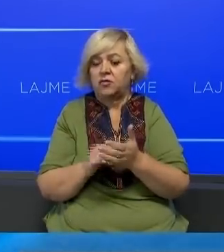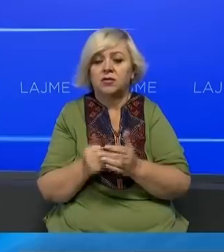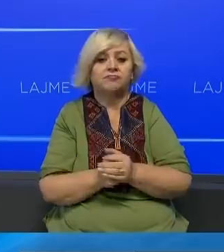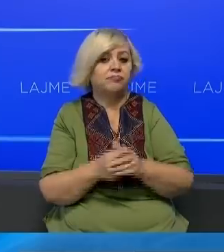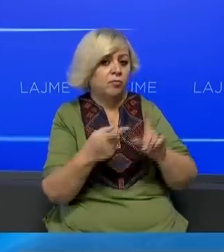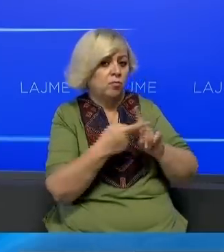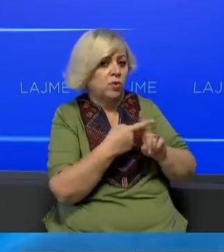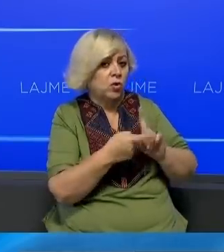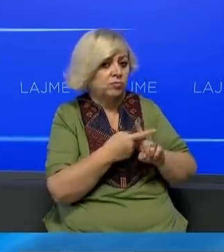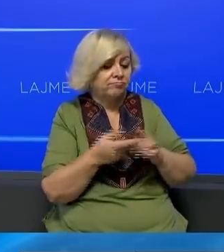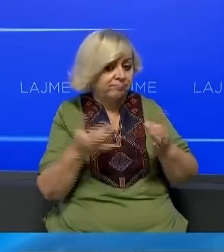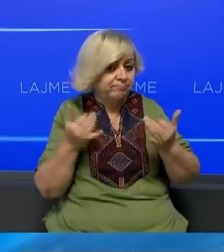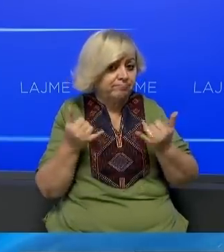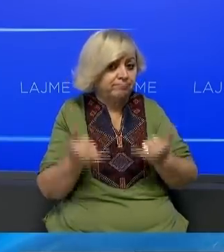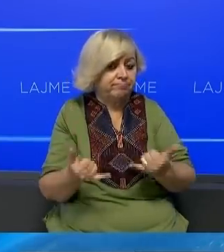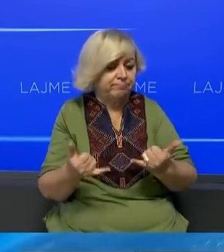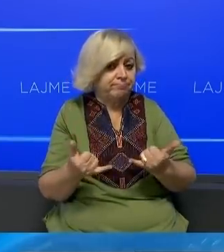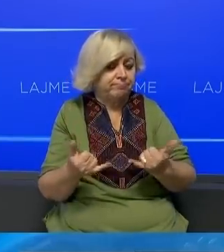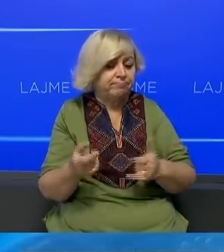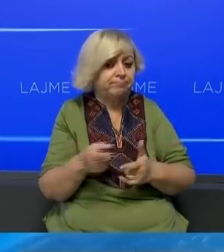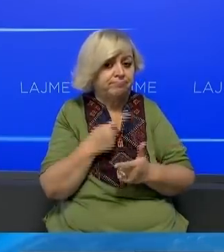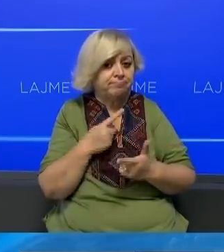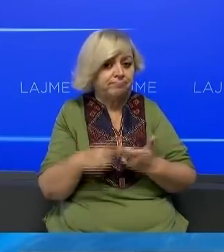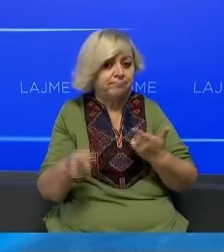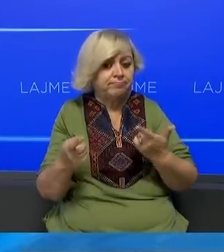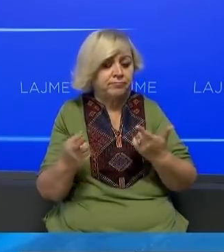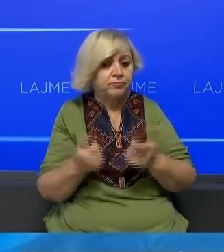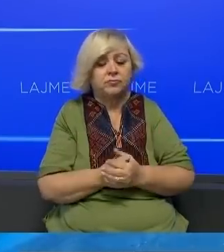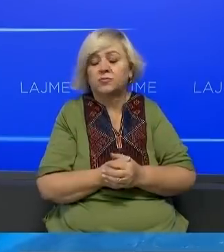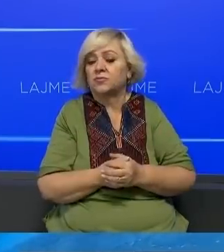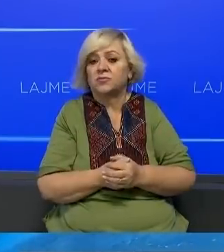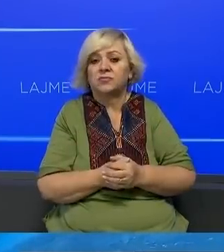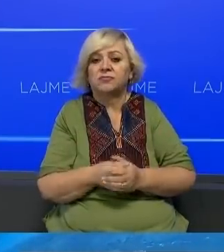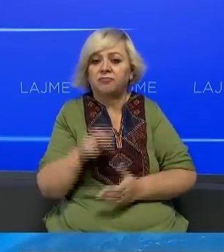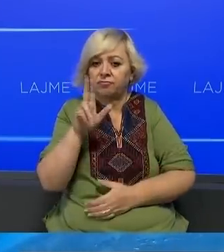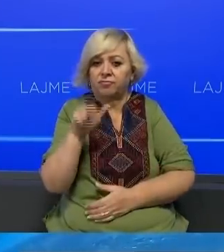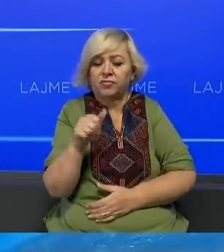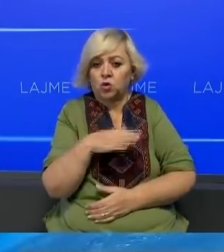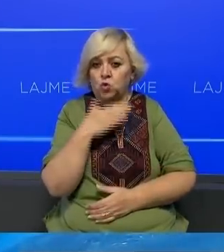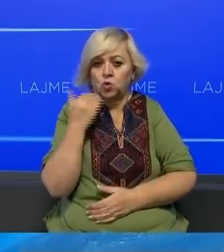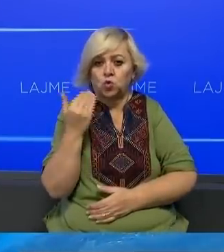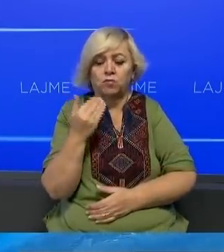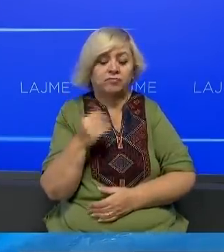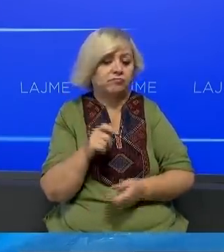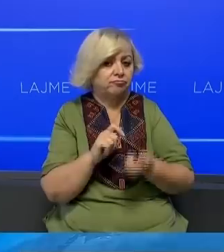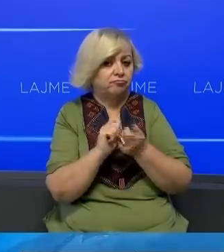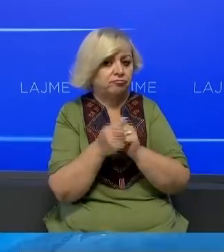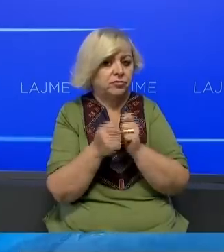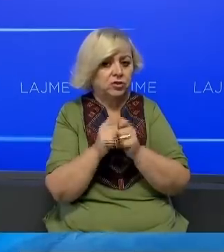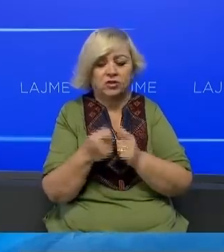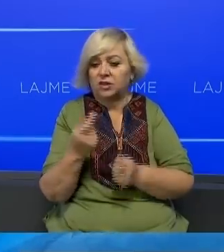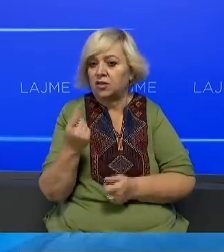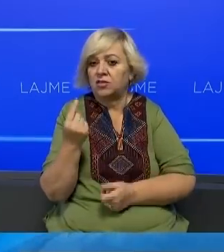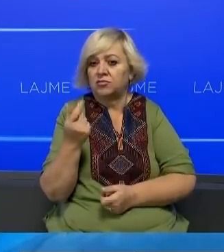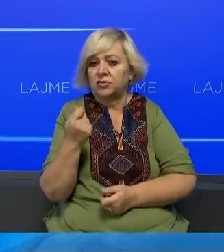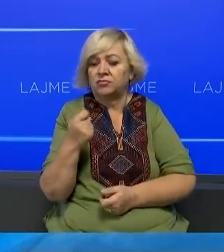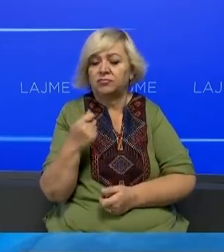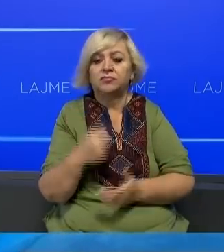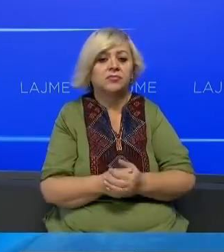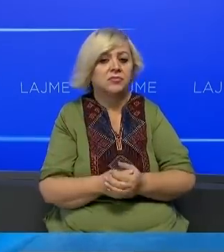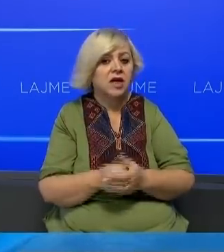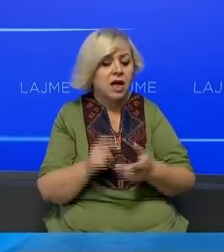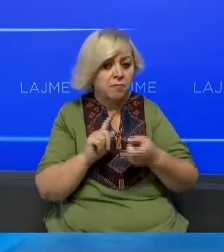pozitive, mirë po edhe për faktin e shënimit të trendeve pozitive ka shumë ndryshime të çmimeve, të furnizimit të